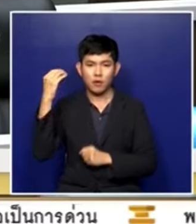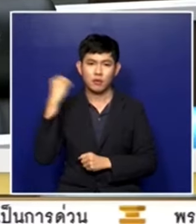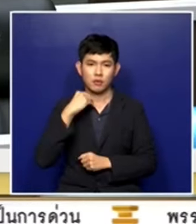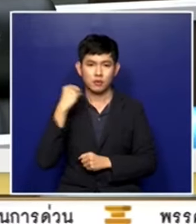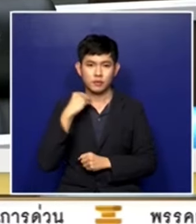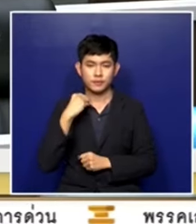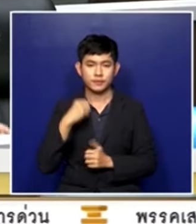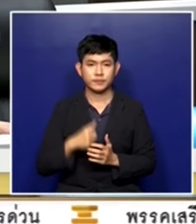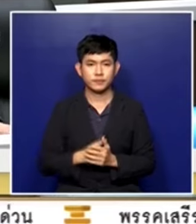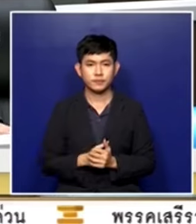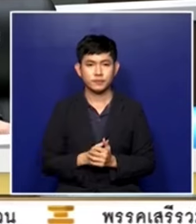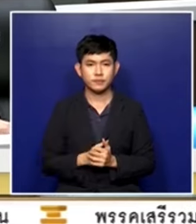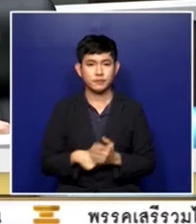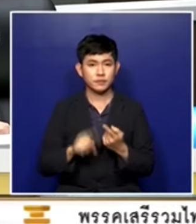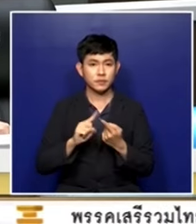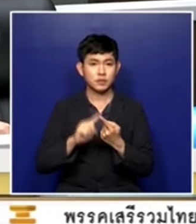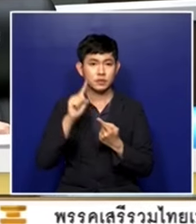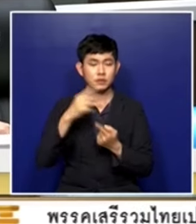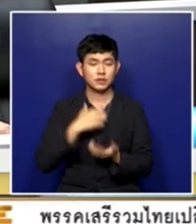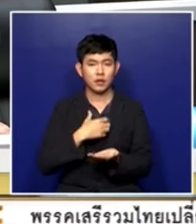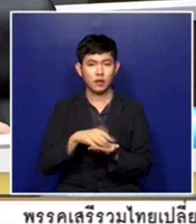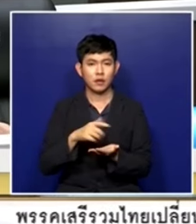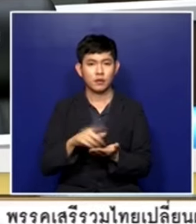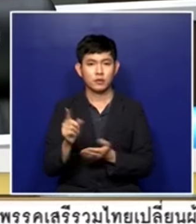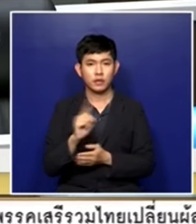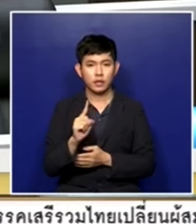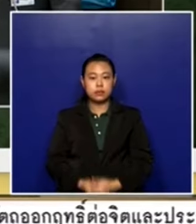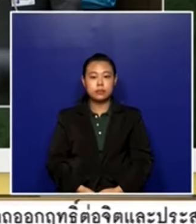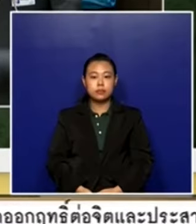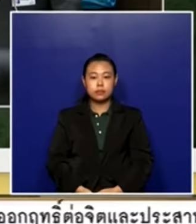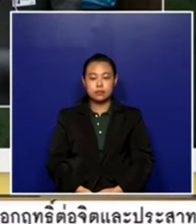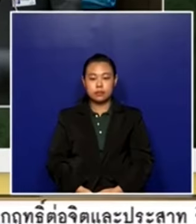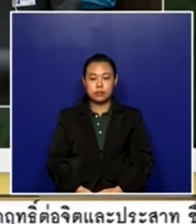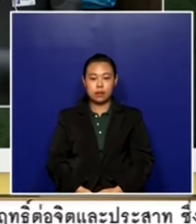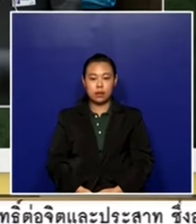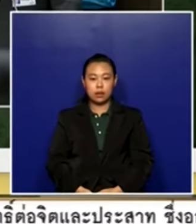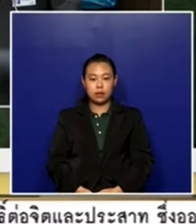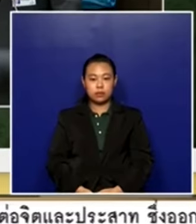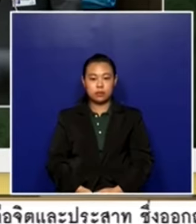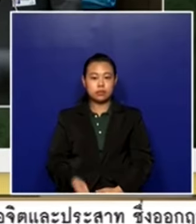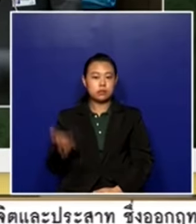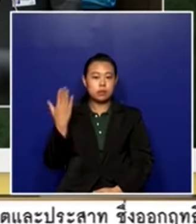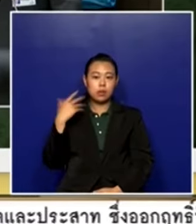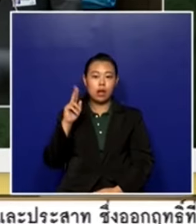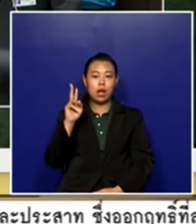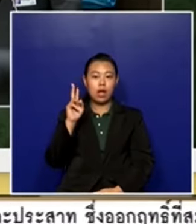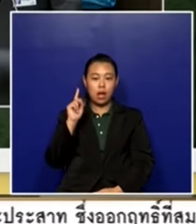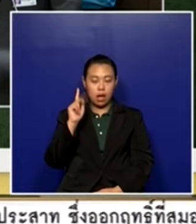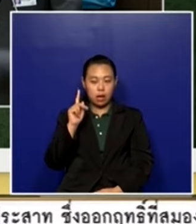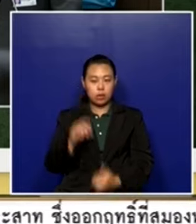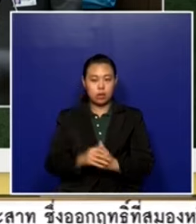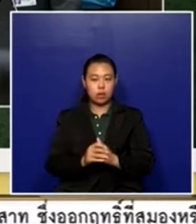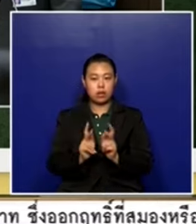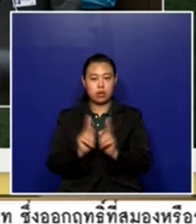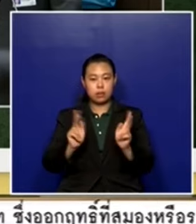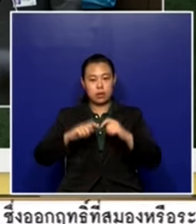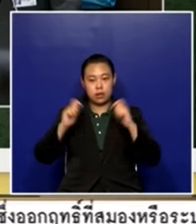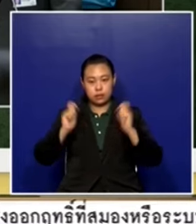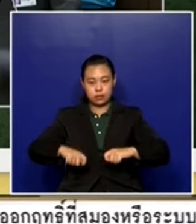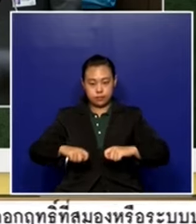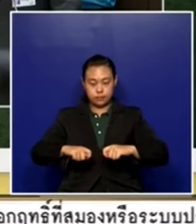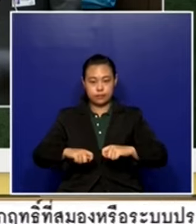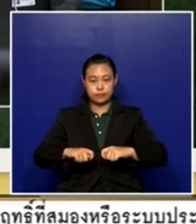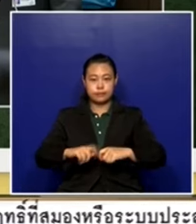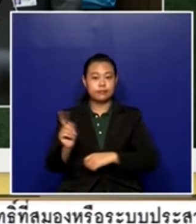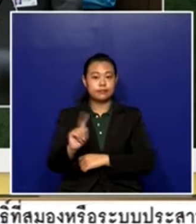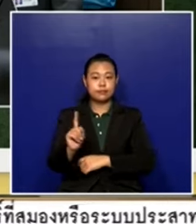ขับแล้วที่ผมจะกระทบก็คือหากศ.นะครับหรือสววและสภานี้นะครับมีสติไม่ส่งสาน